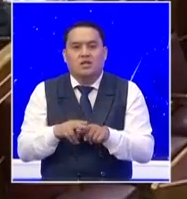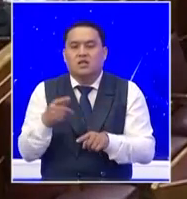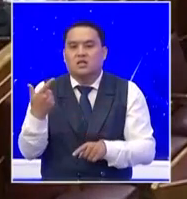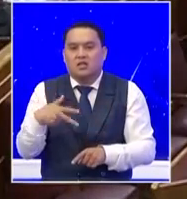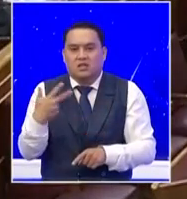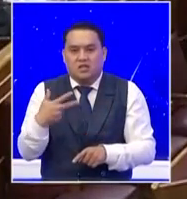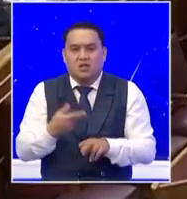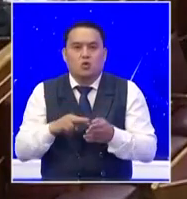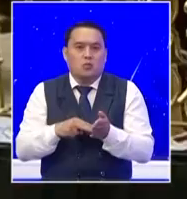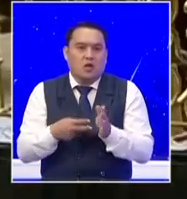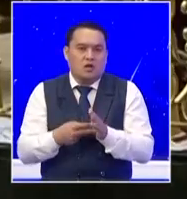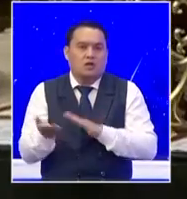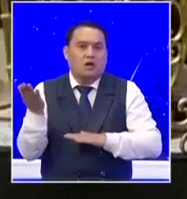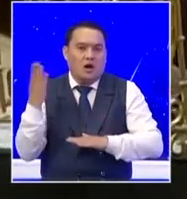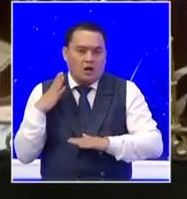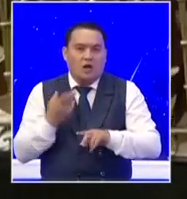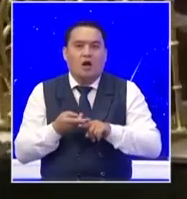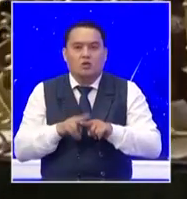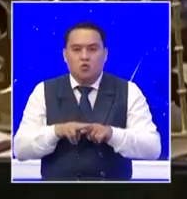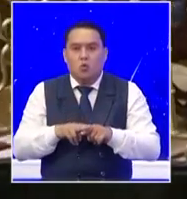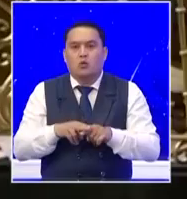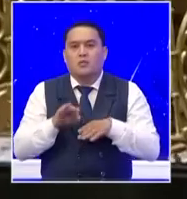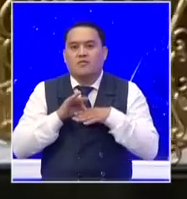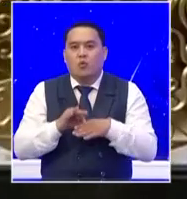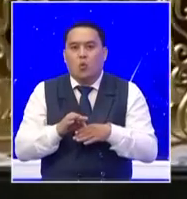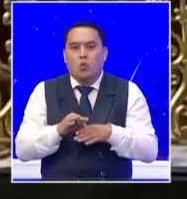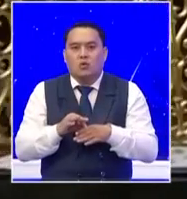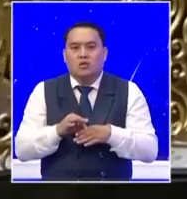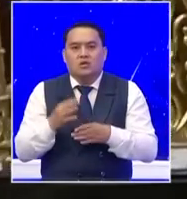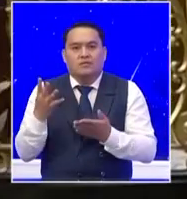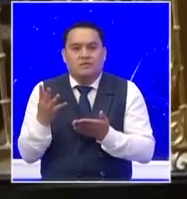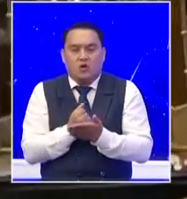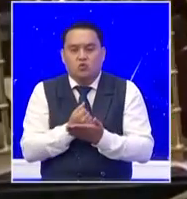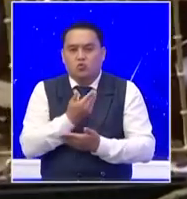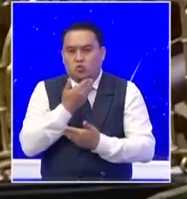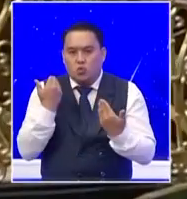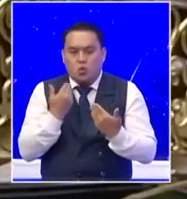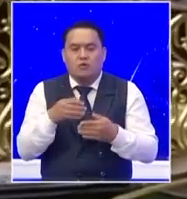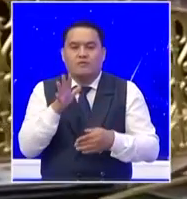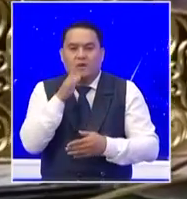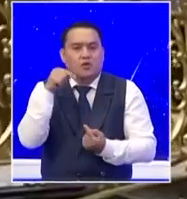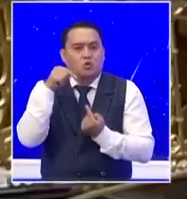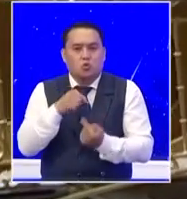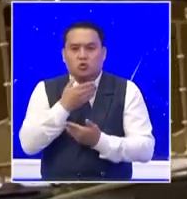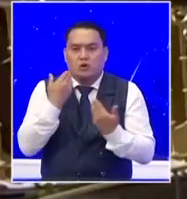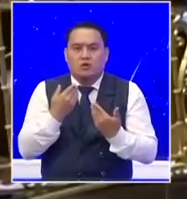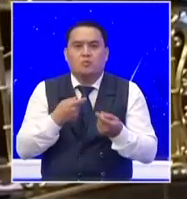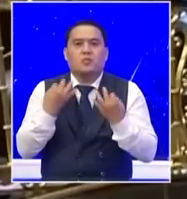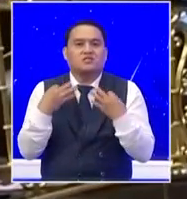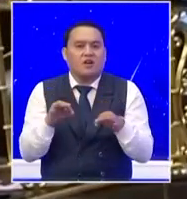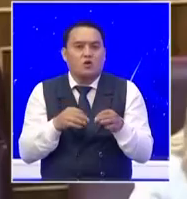на 30, как планировалось. Режим, о котором идет речь, не определяет меры изоляции как таковые, но позволяет